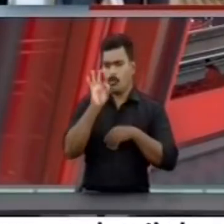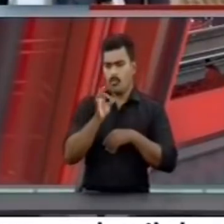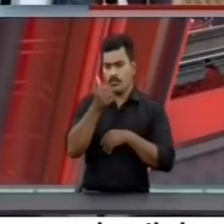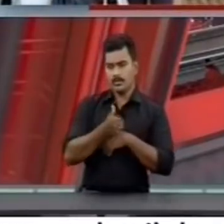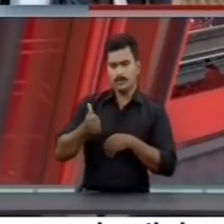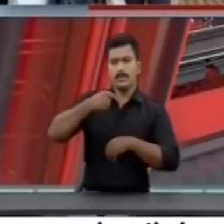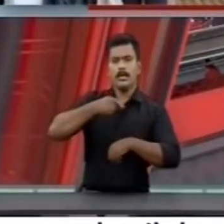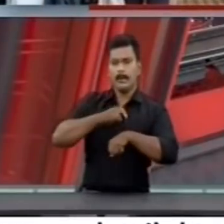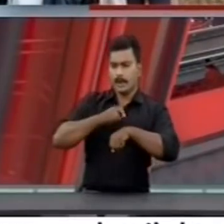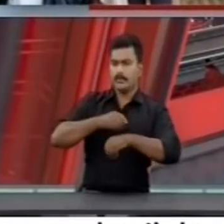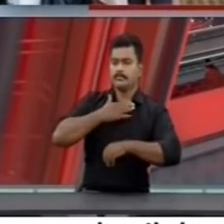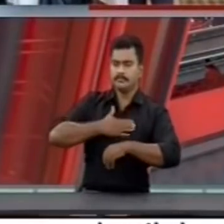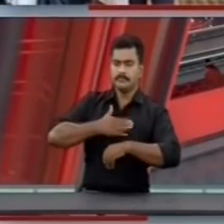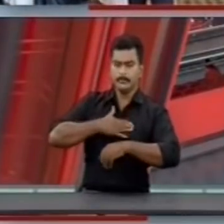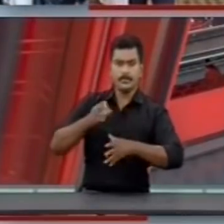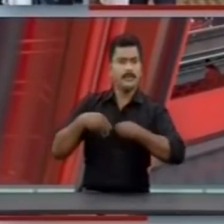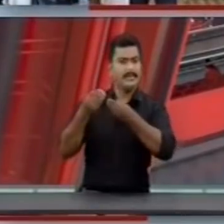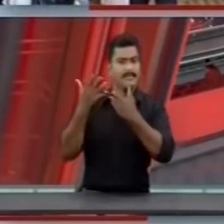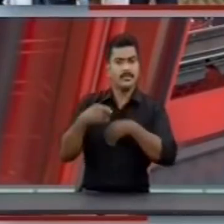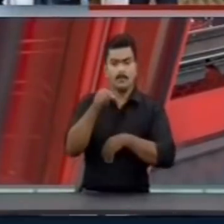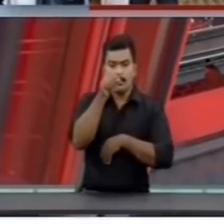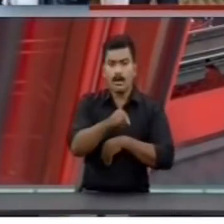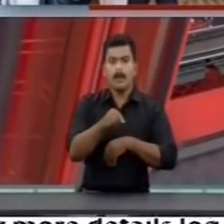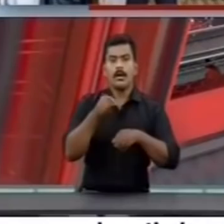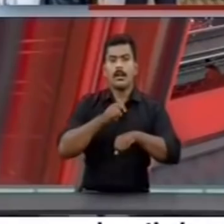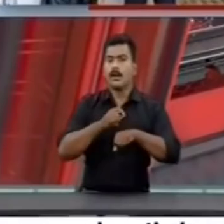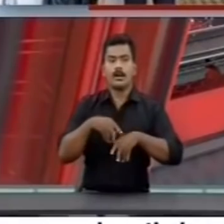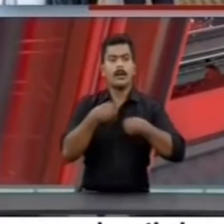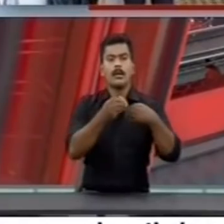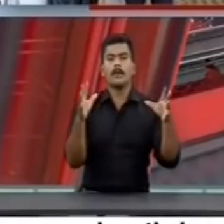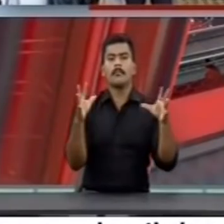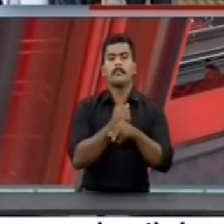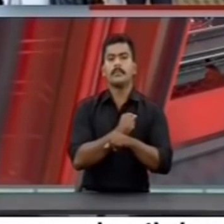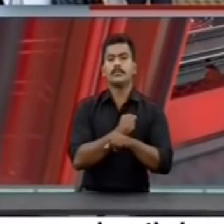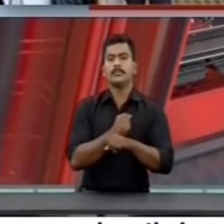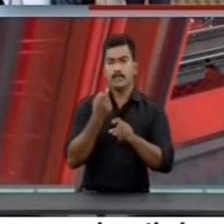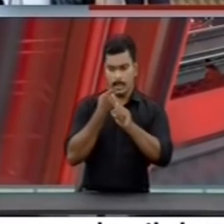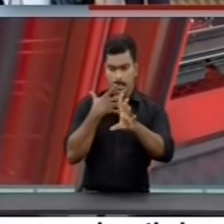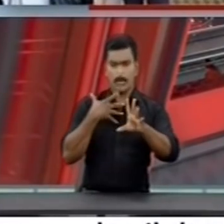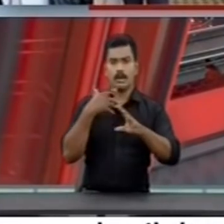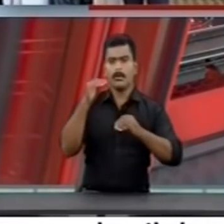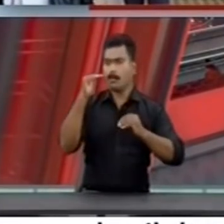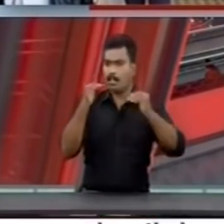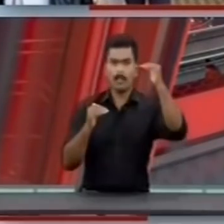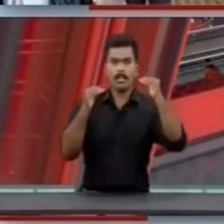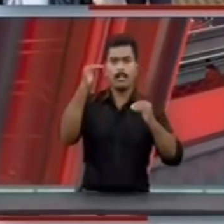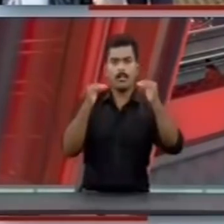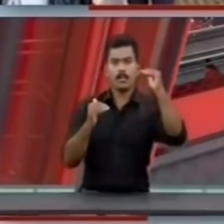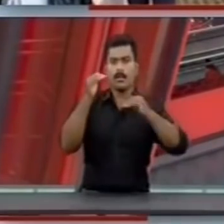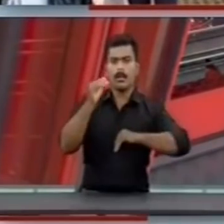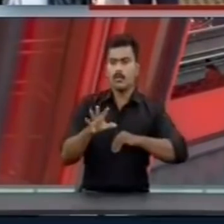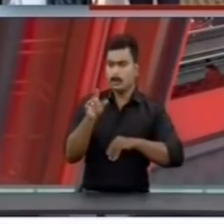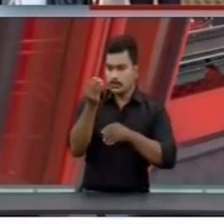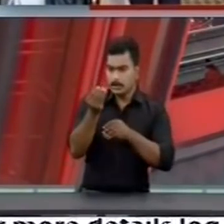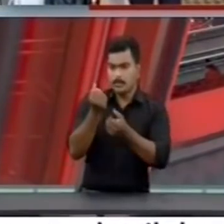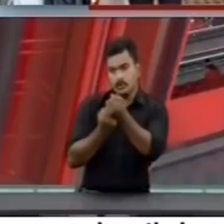നൽകി. അതുകൊണ്ട് ഈ സ്ഥാനാർത്ഥികളുടെ കാര്യത്തിൽ അത്തരം സാവകാശം ഉണ്ടായില്ല എന്നുള്ളത് സംസ്ഥാനത്ത് രണ്ട് തരത്തിലുള്ള നീതി നിലനിൽക്കുന്നു എന്നതിന്റെ ഭാഗം കൂടിയാണെന്നൊരു വാദം കൂടി